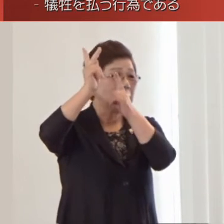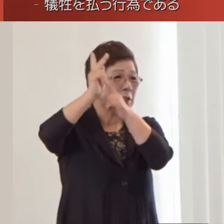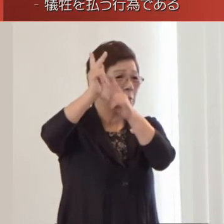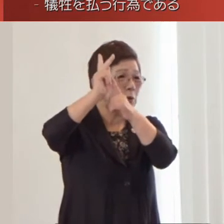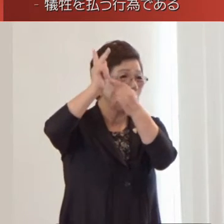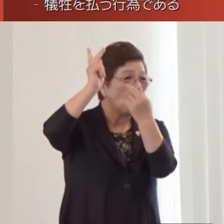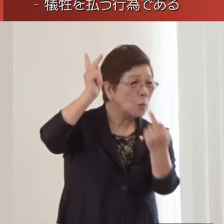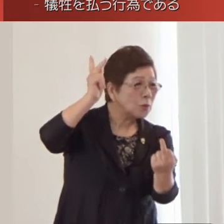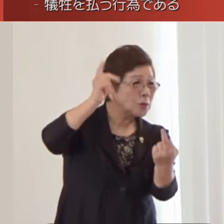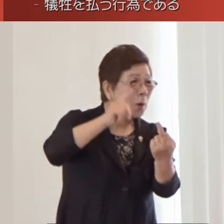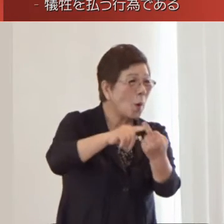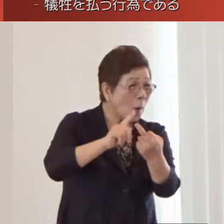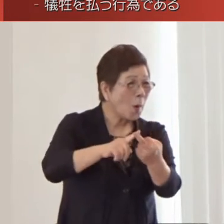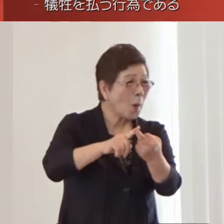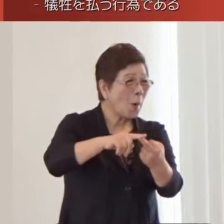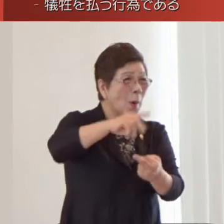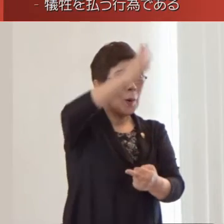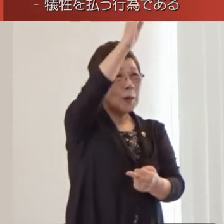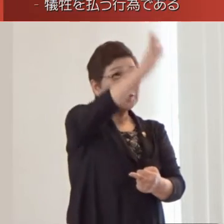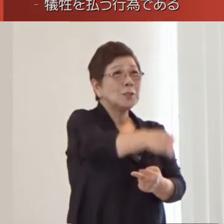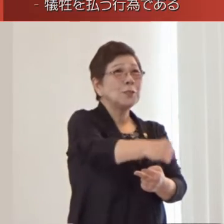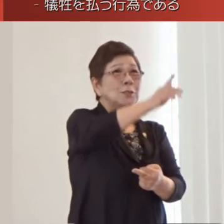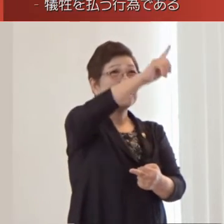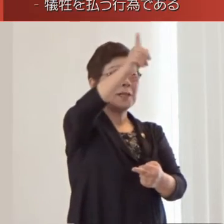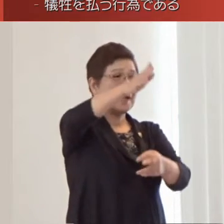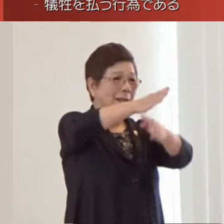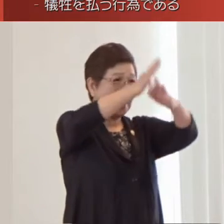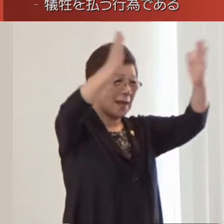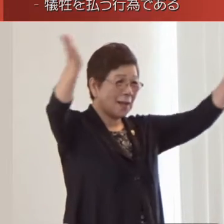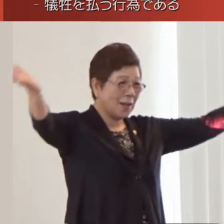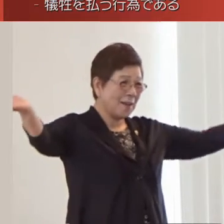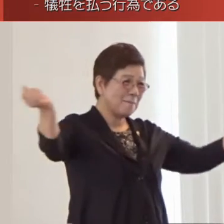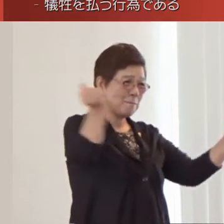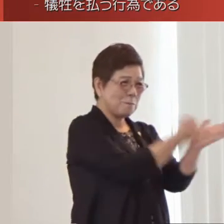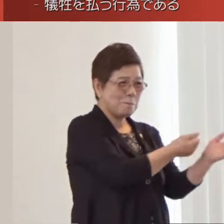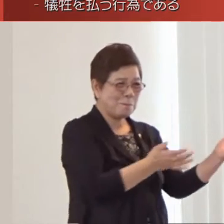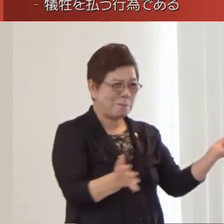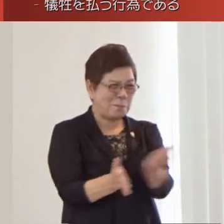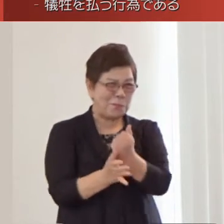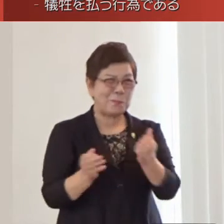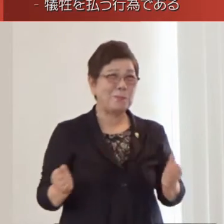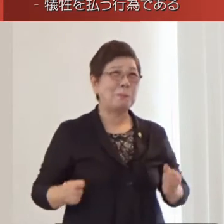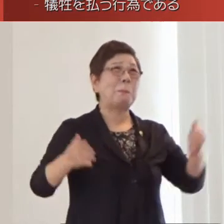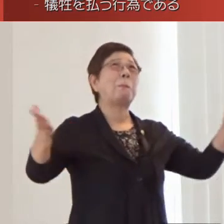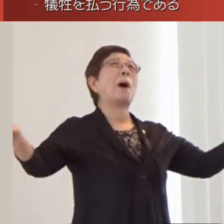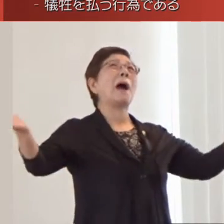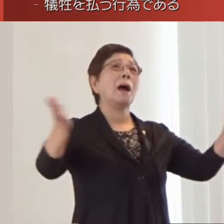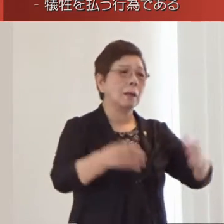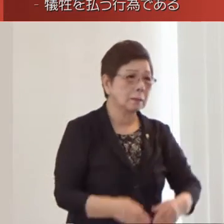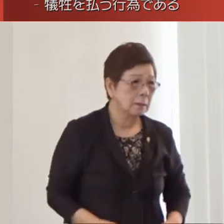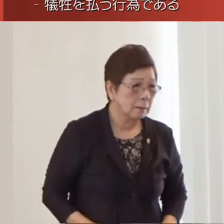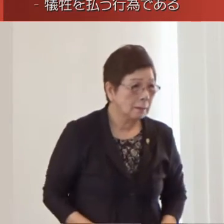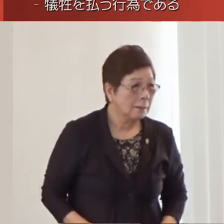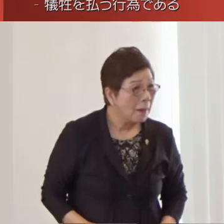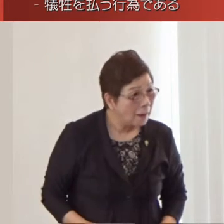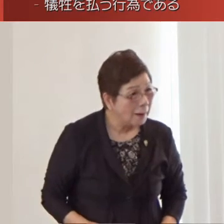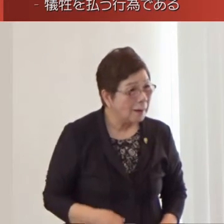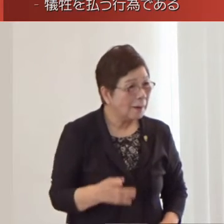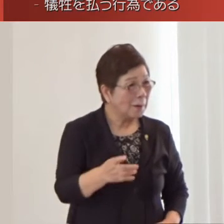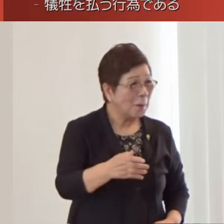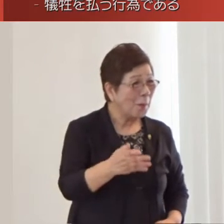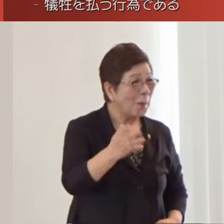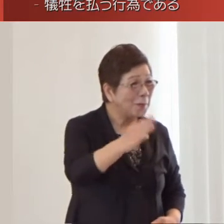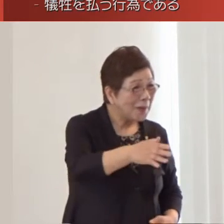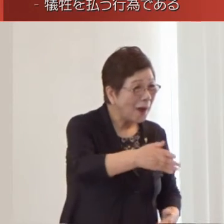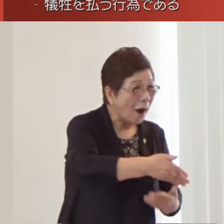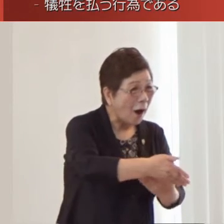って私たちは、神が、この創造主が私たちを何者にも代え難く愛しておられ、大